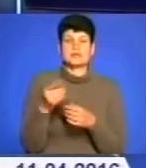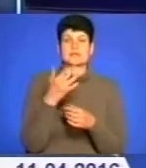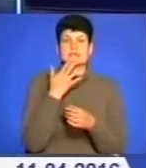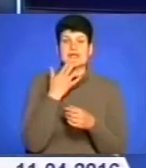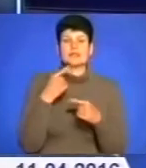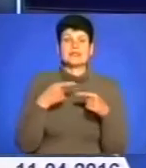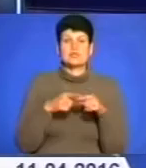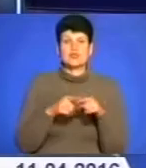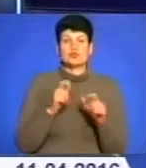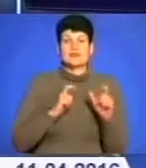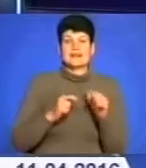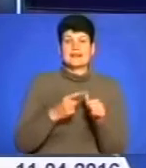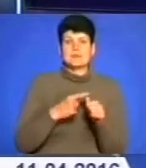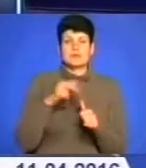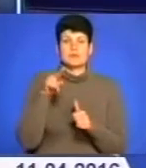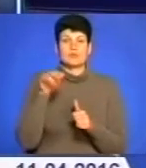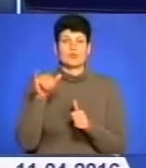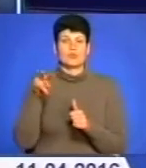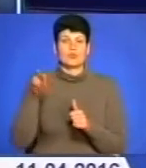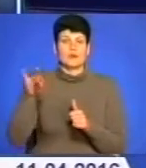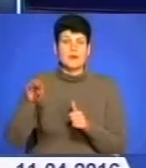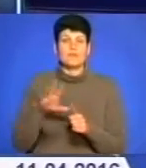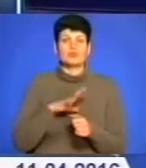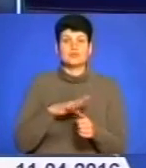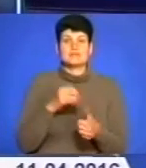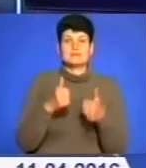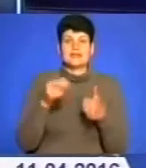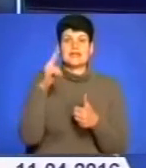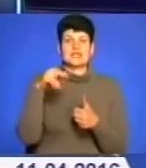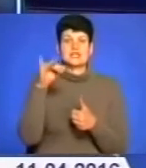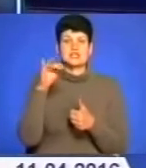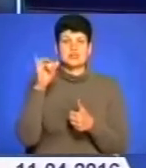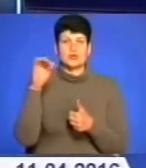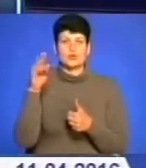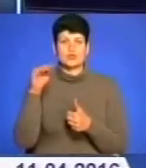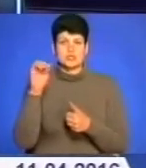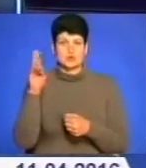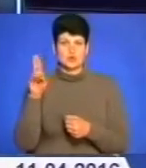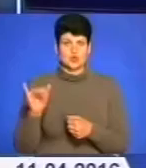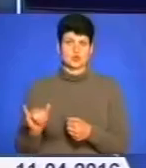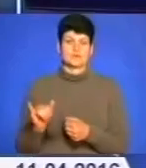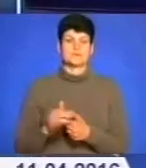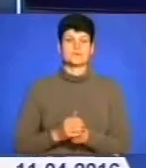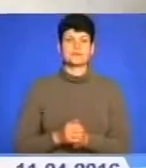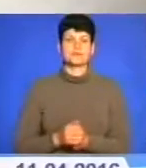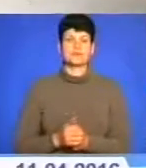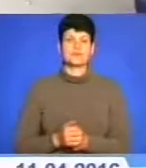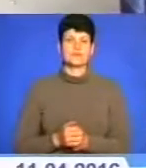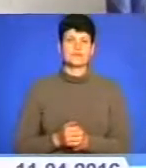технічного університету імені Івана Полюя відбулися змагання з джиу-джитсу, розповідають наші кореспонденти.